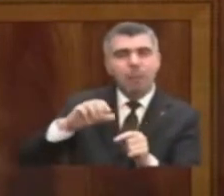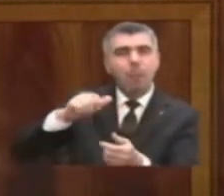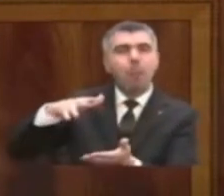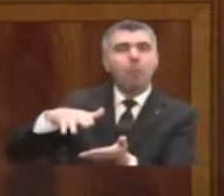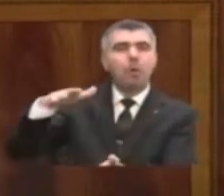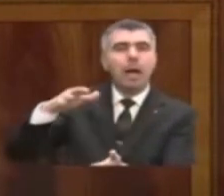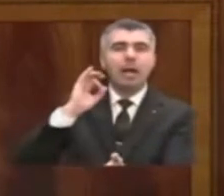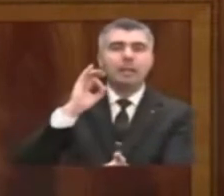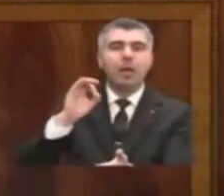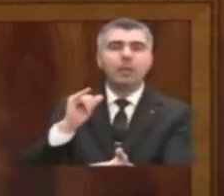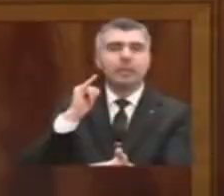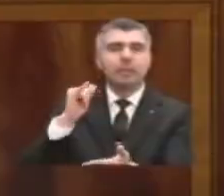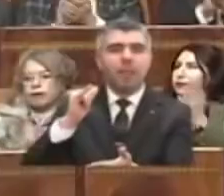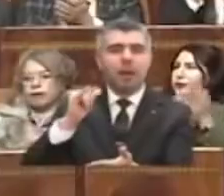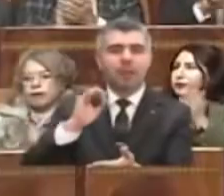صوابه